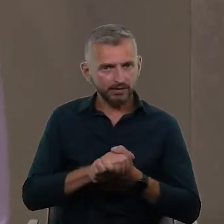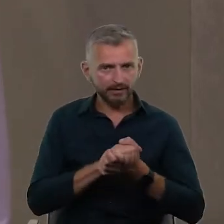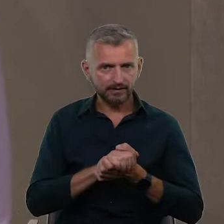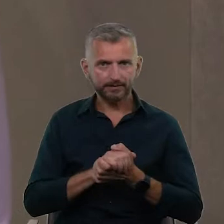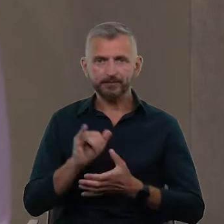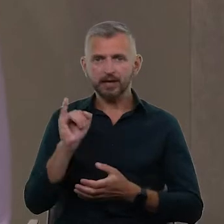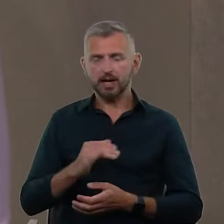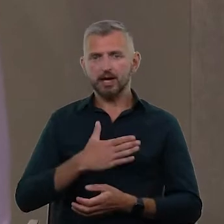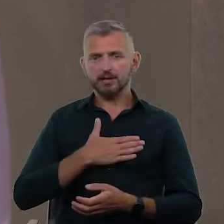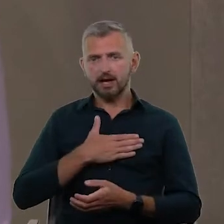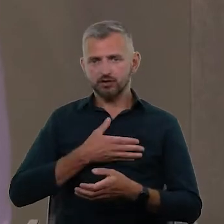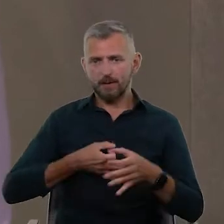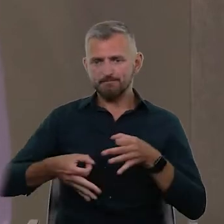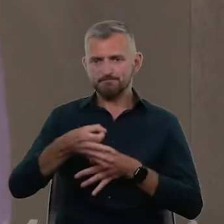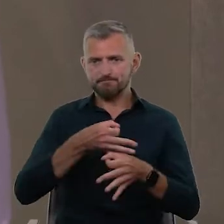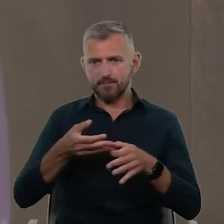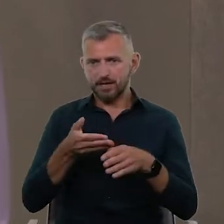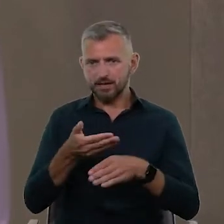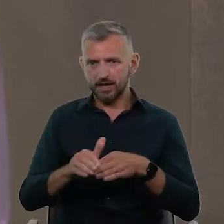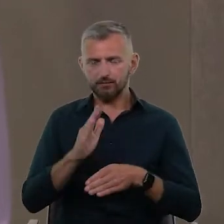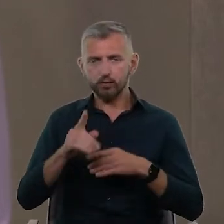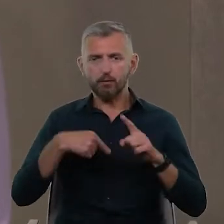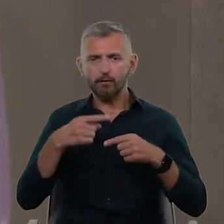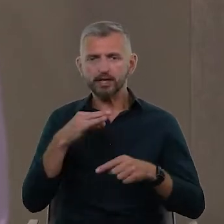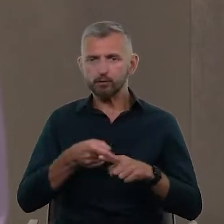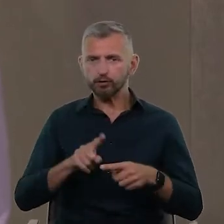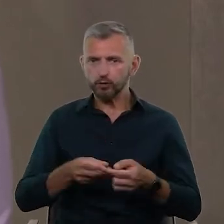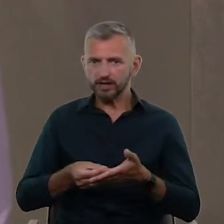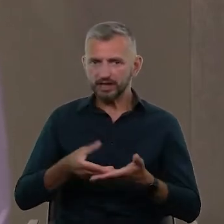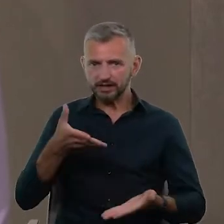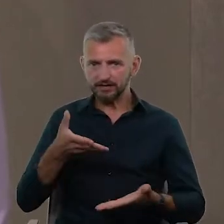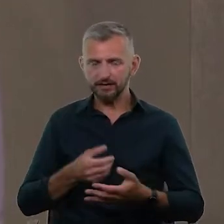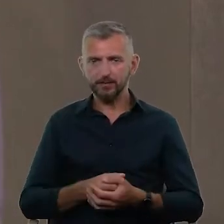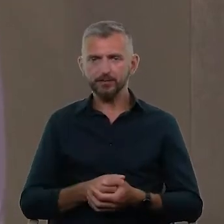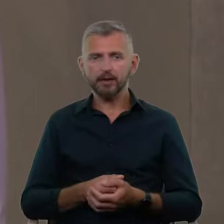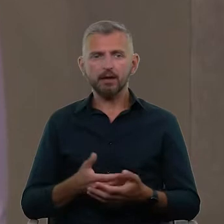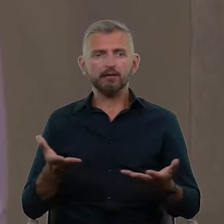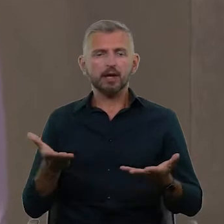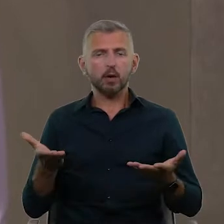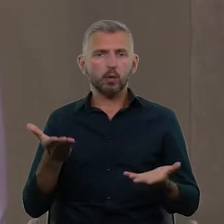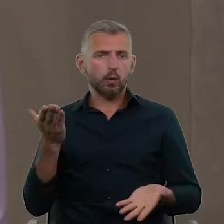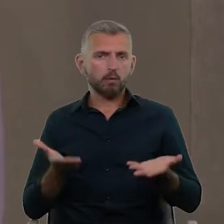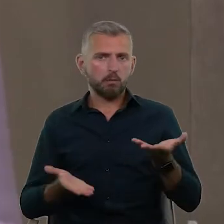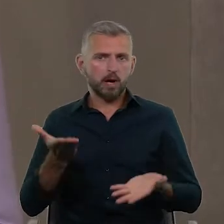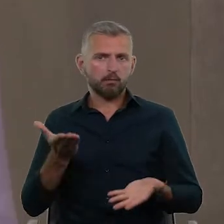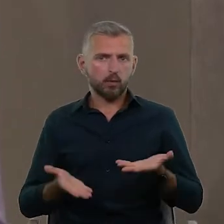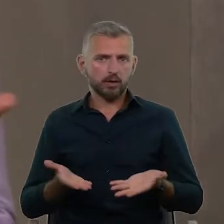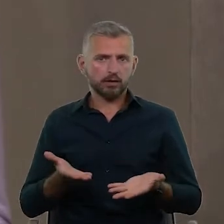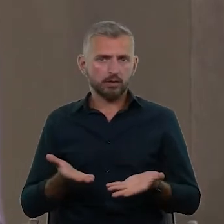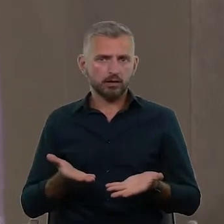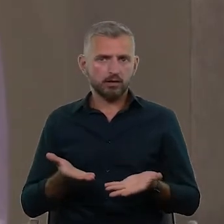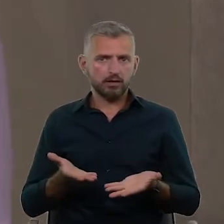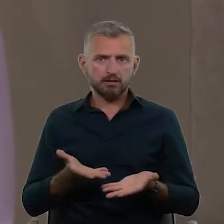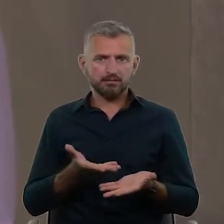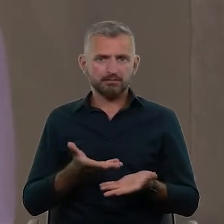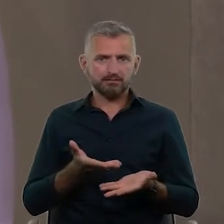от якраз наша панель, ми будемо говорити про цю цінність, яку, мабуть, ми не виокремлювали,